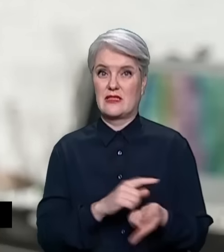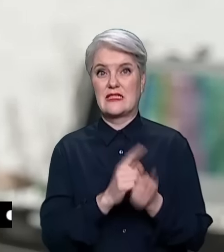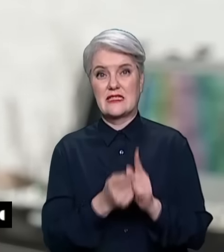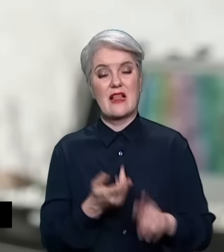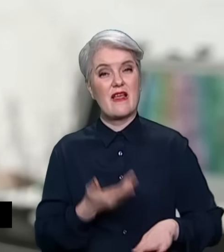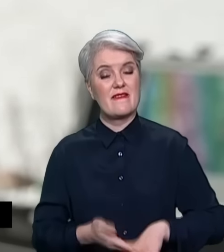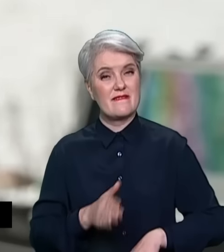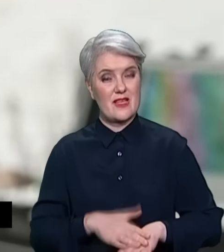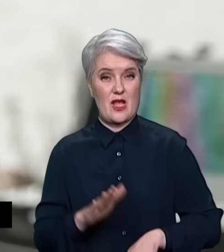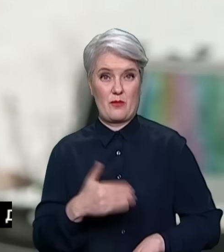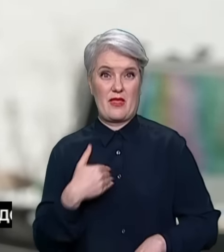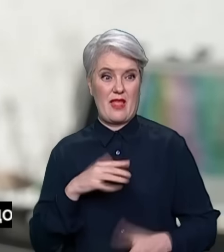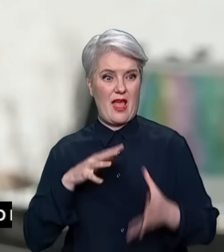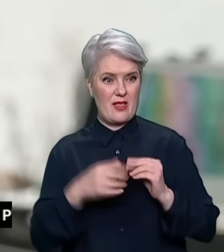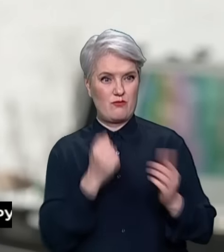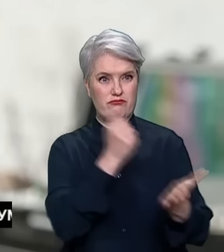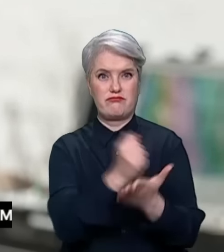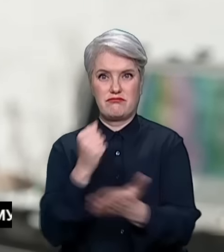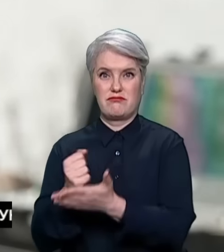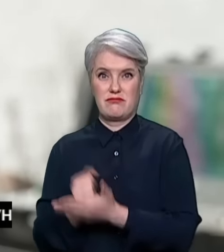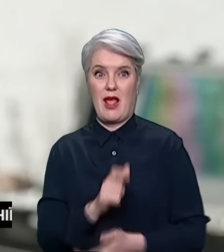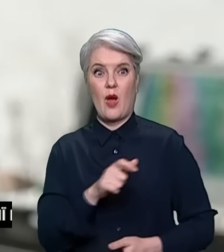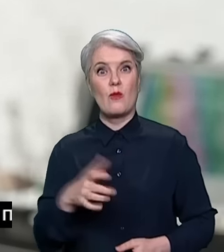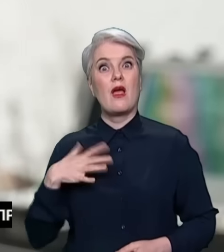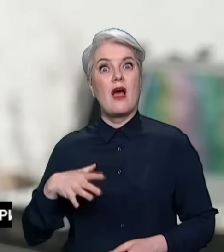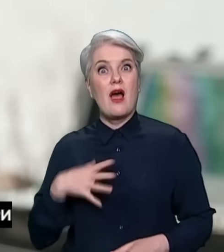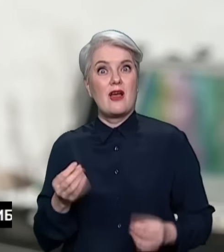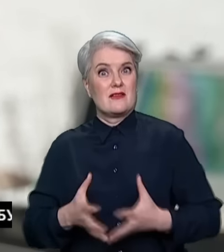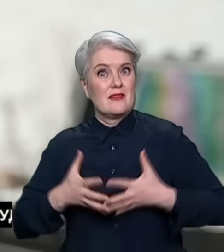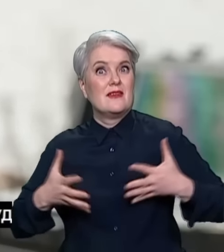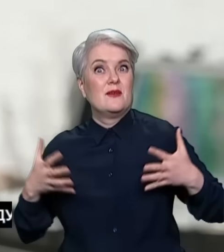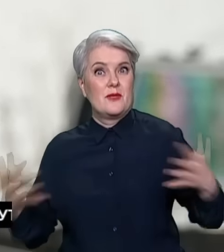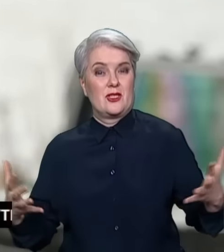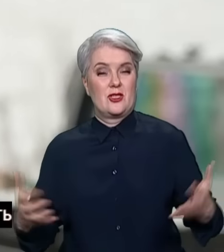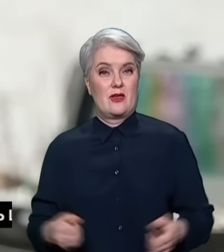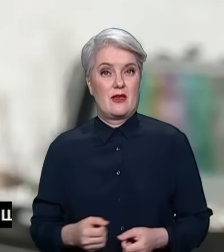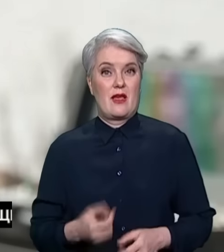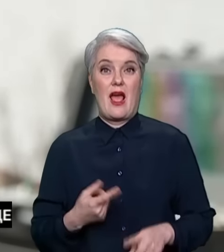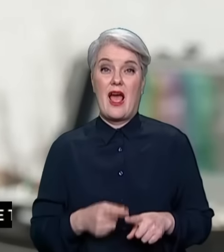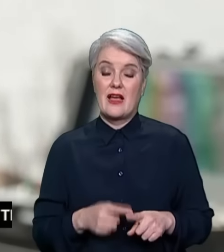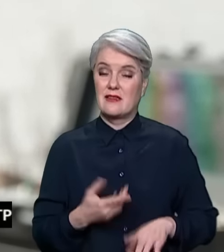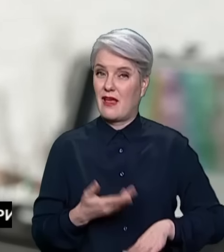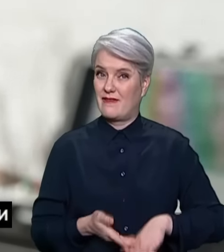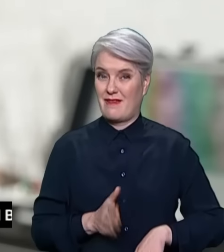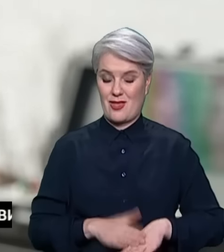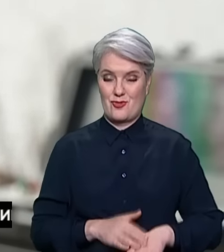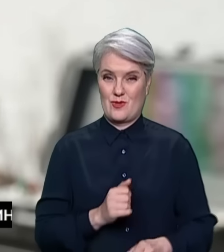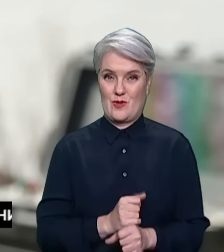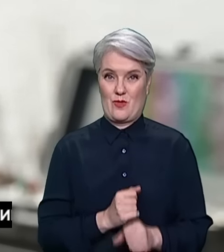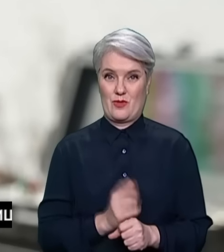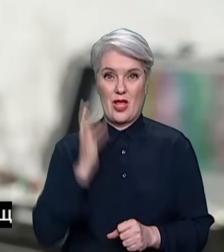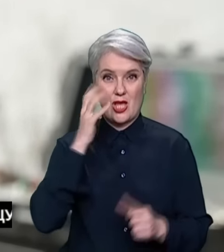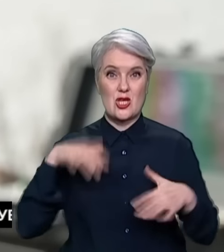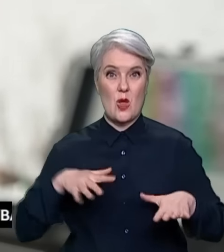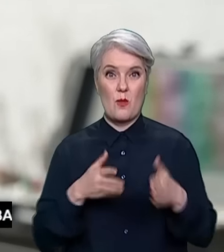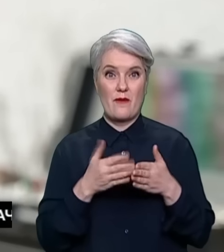Після наших всіх цих результатів у людей і очікування від нас далі більші. І це трохи важко зробити, тому що